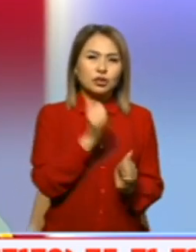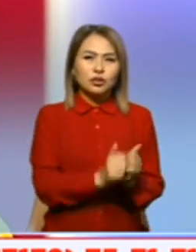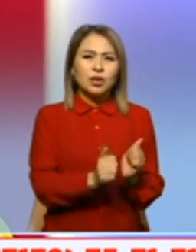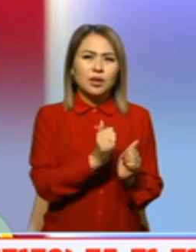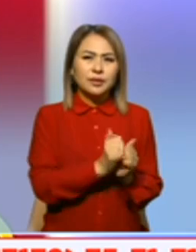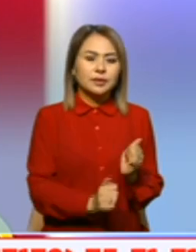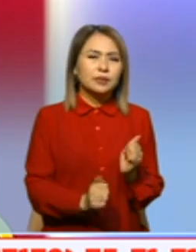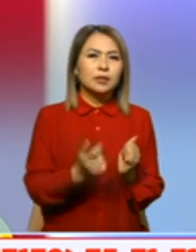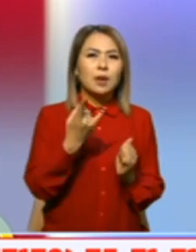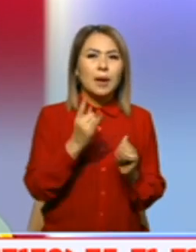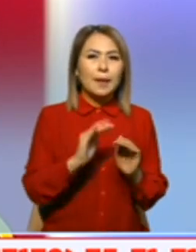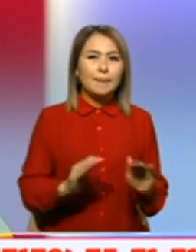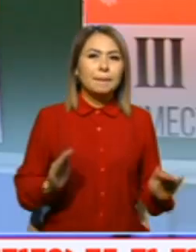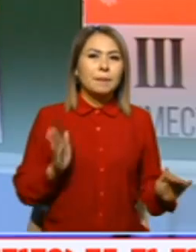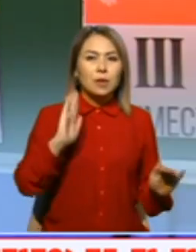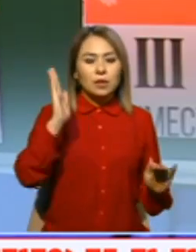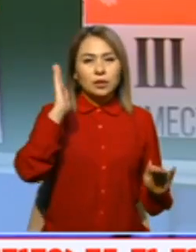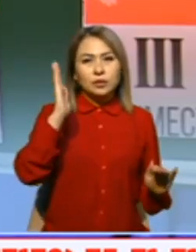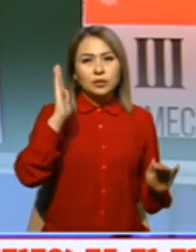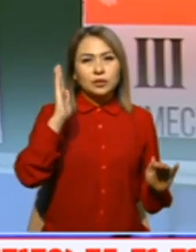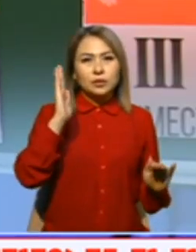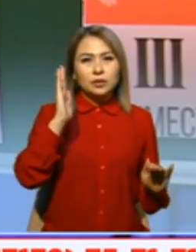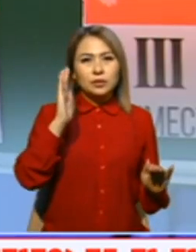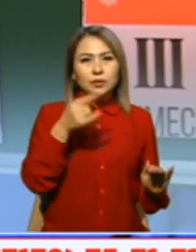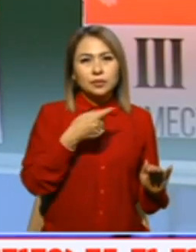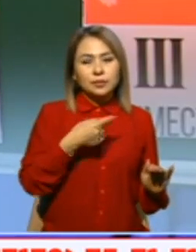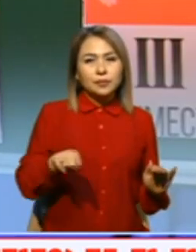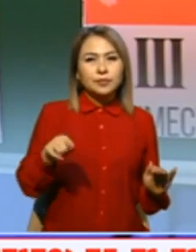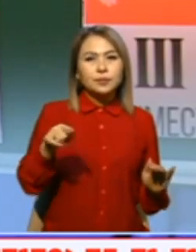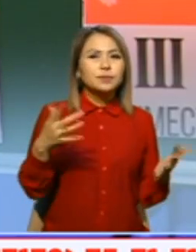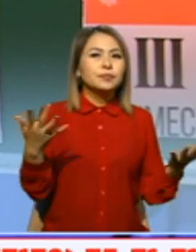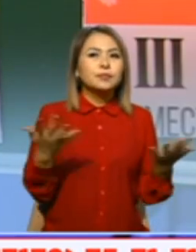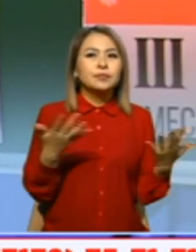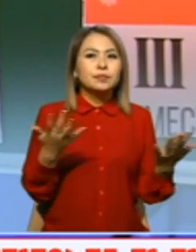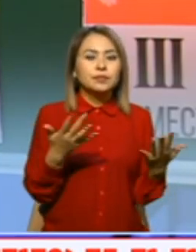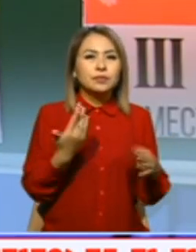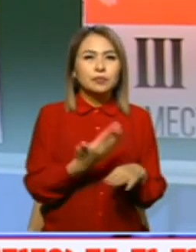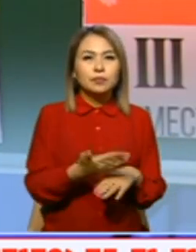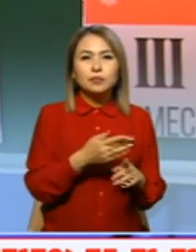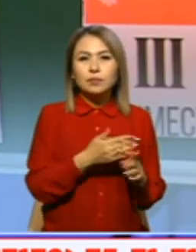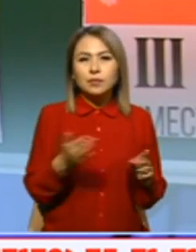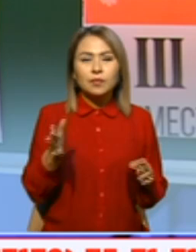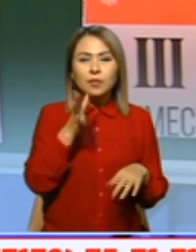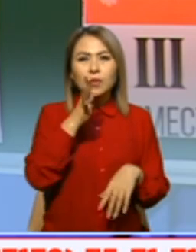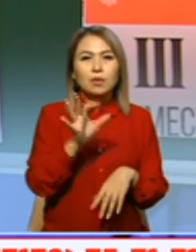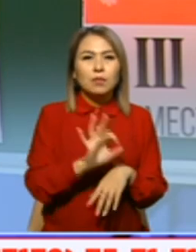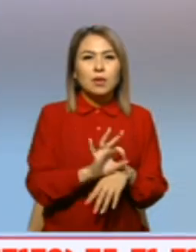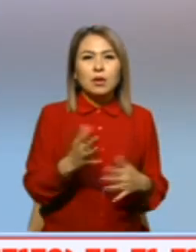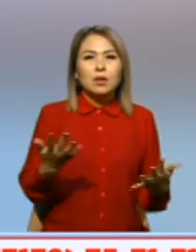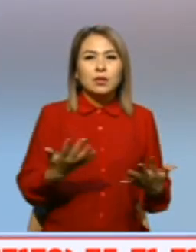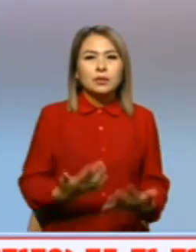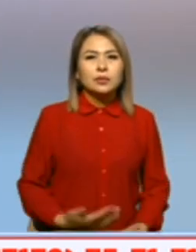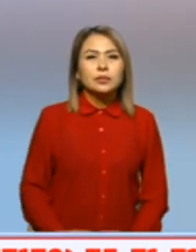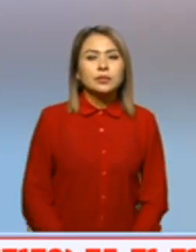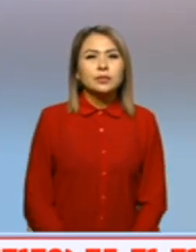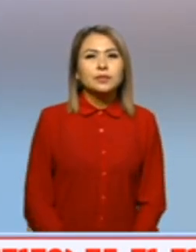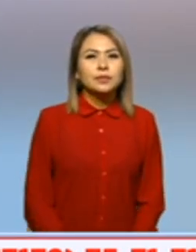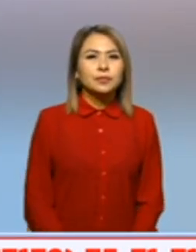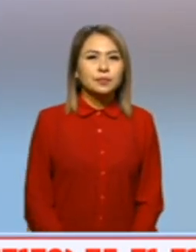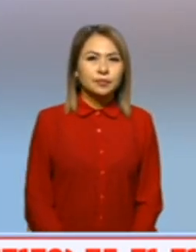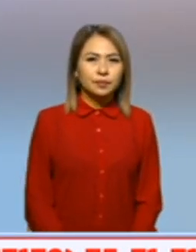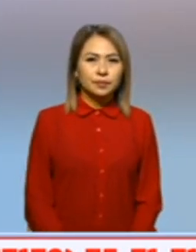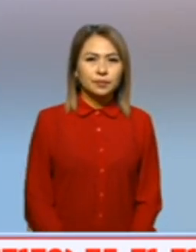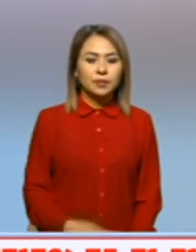кездесетін, баланың болашақ өміріне кері әсерін тигізбейтін қандай аурулар осы уақытта анықталады? Жаңағы айтып отырмыз ғой,